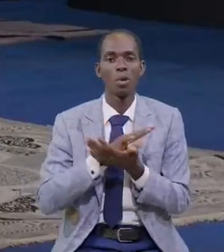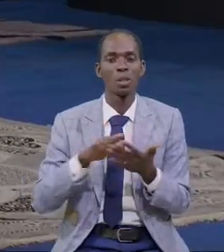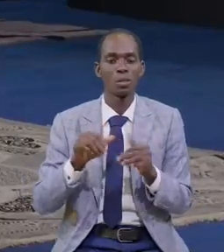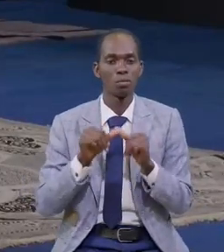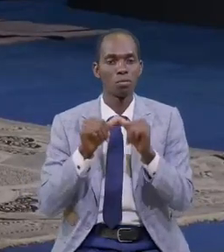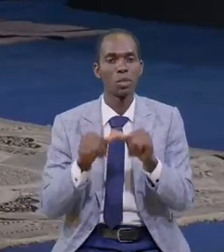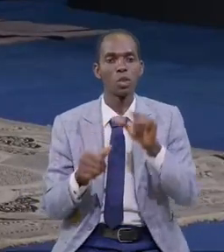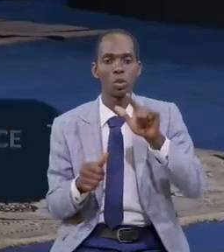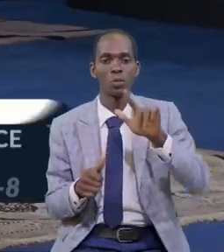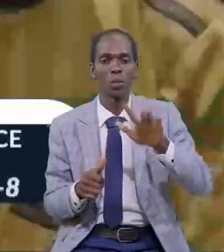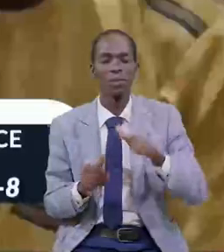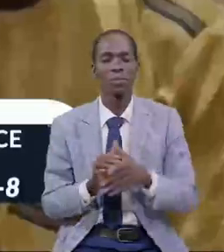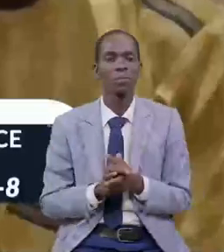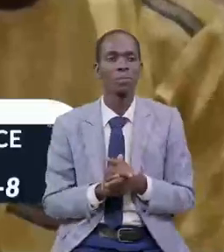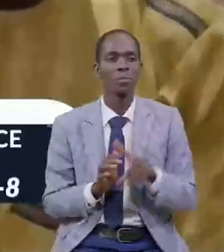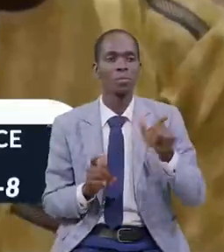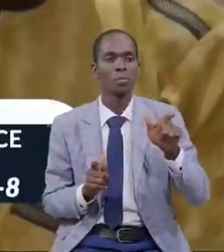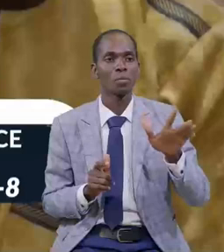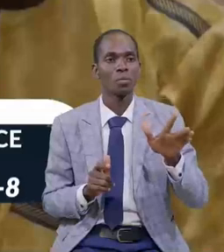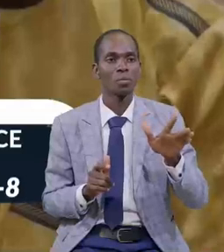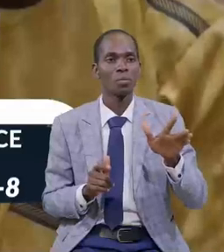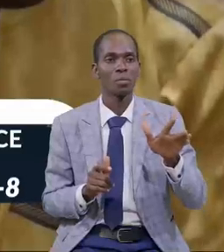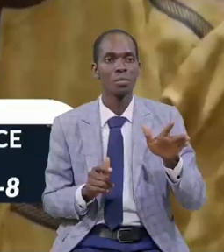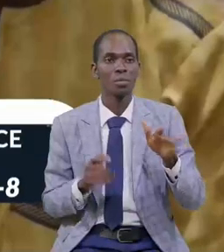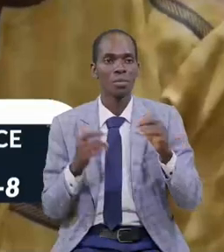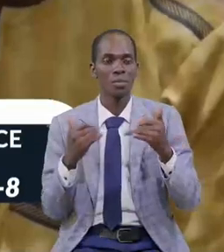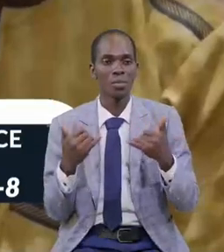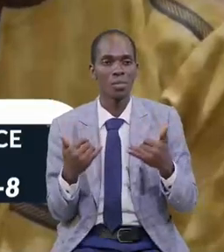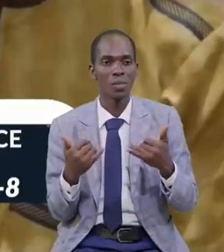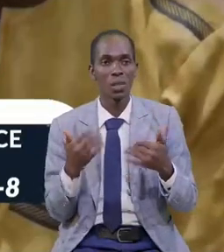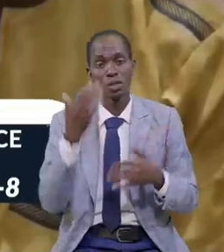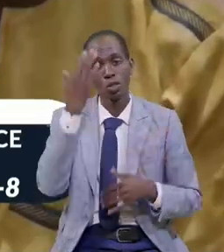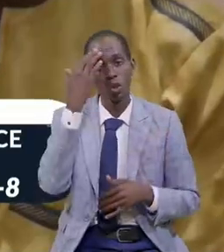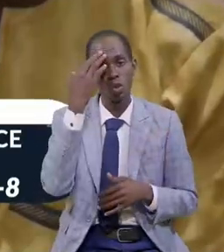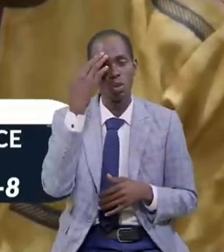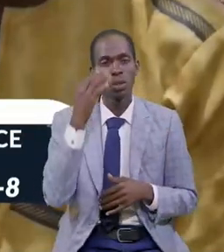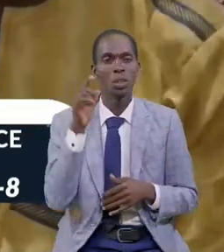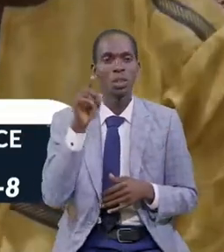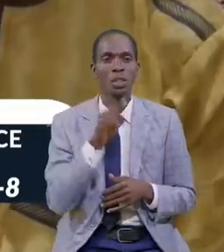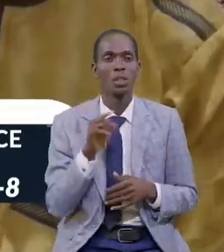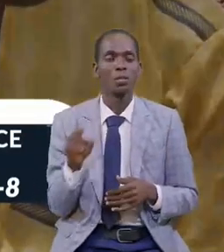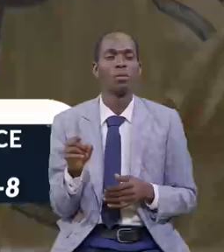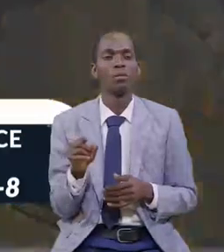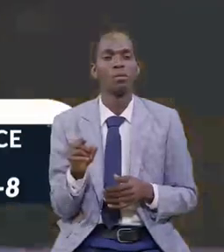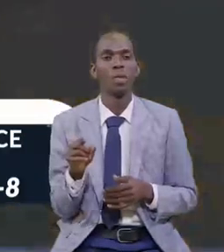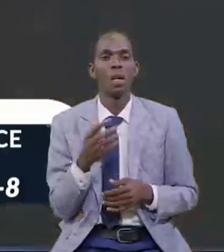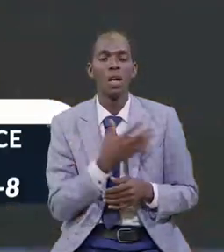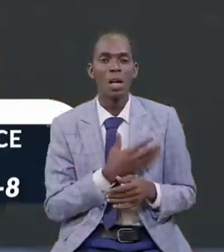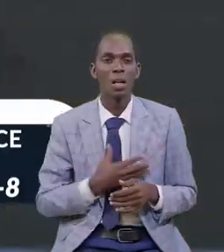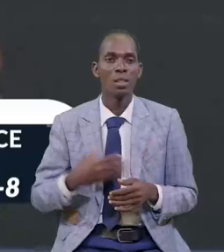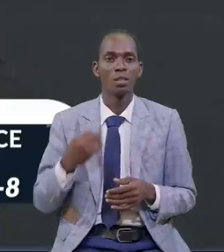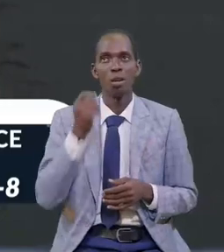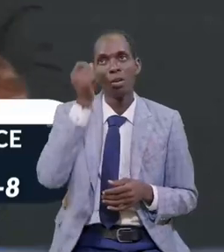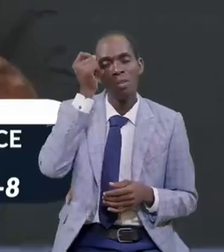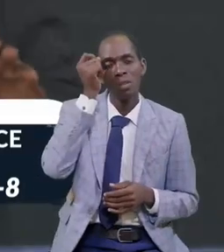verset le verset 25 quici voyons le verset 25 25 dit sache le